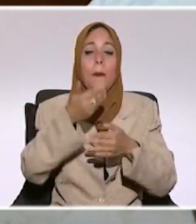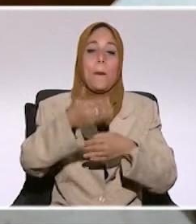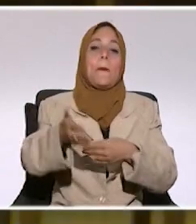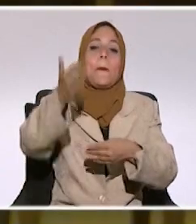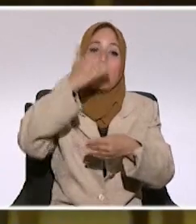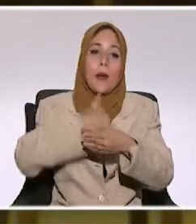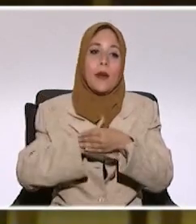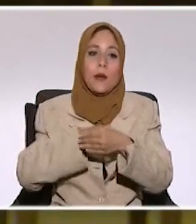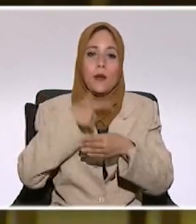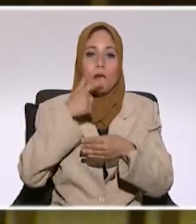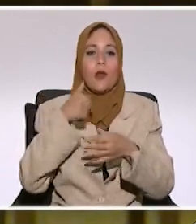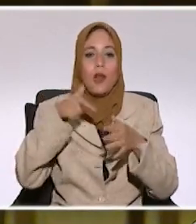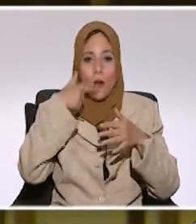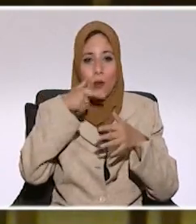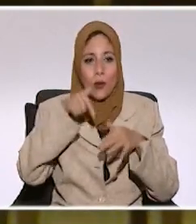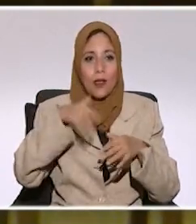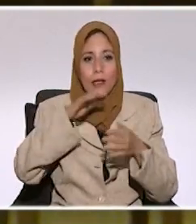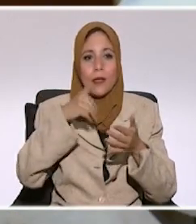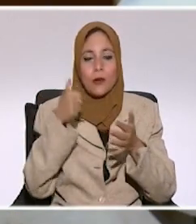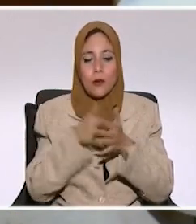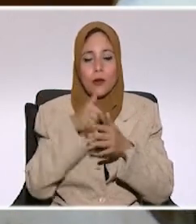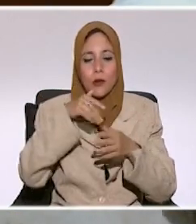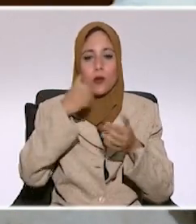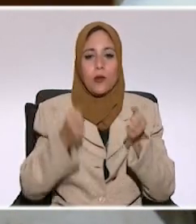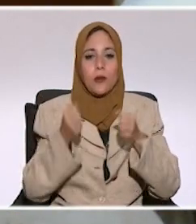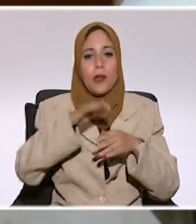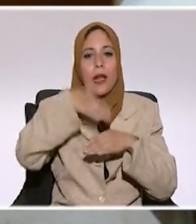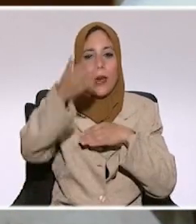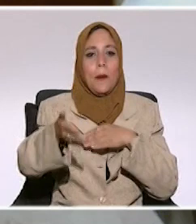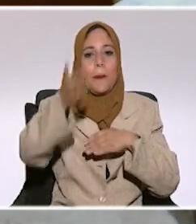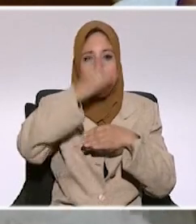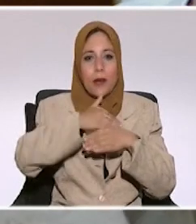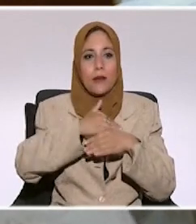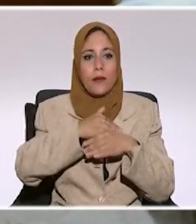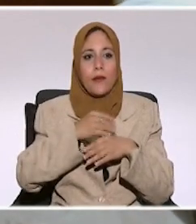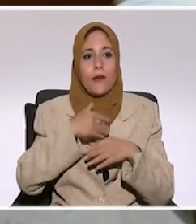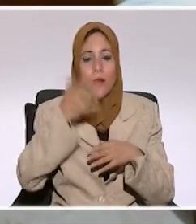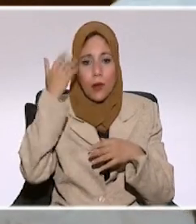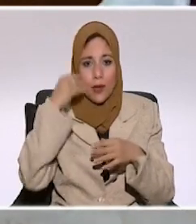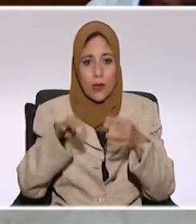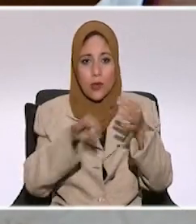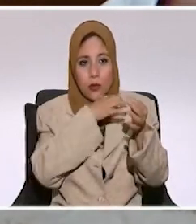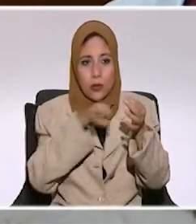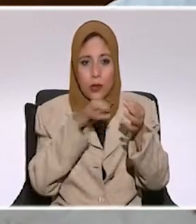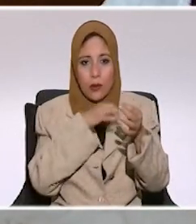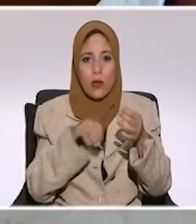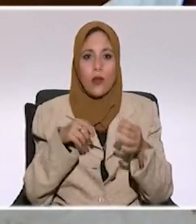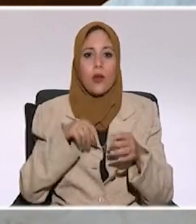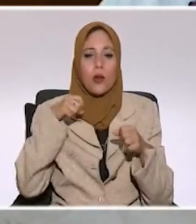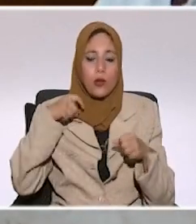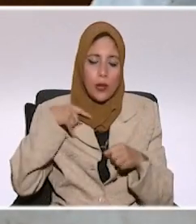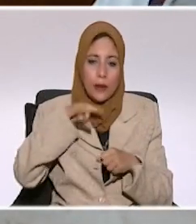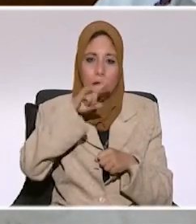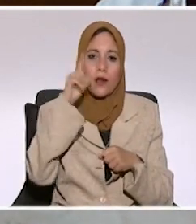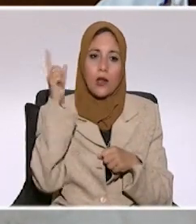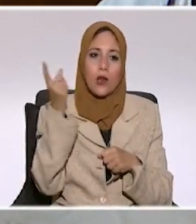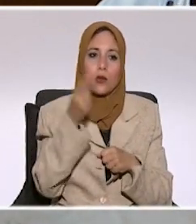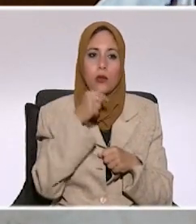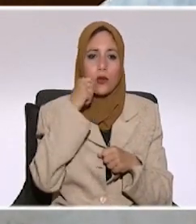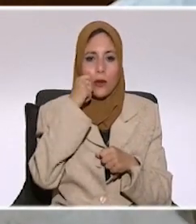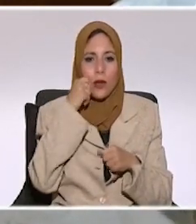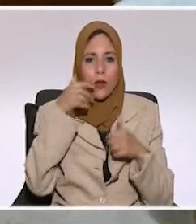والله يا ما دكتور يعني. قبل وما بعد والحادثة؟ والله قبل الحادثة كنت عازف بسهر على طول في كل حتة، بعايش